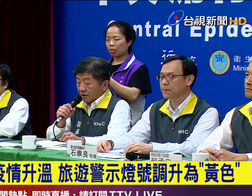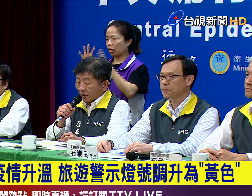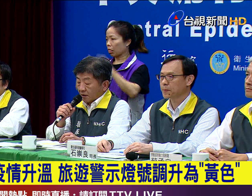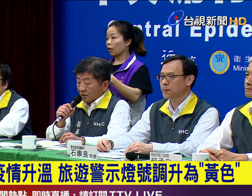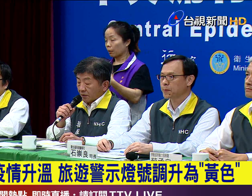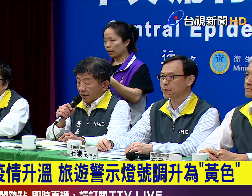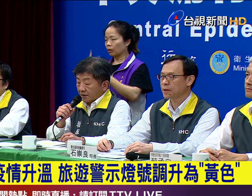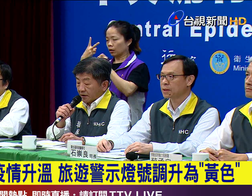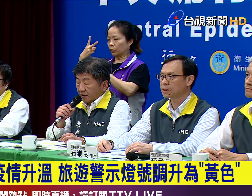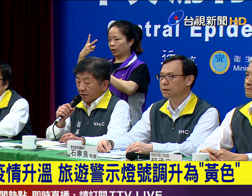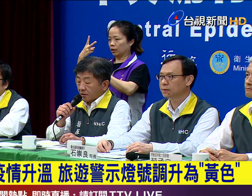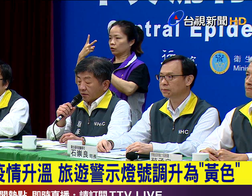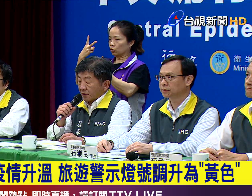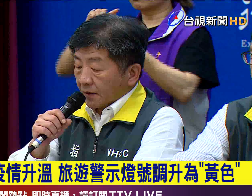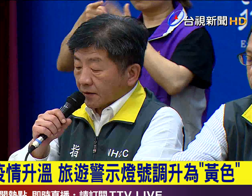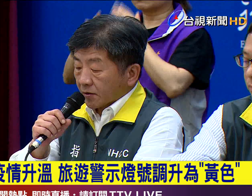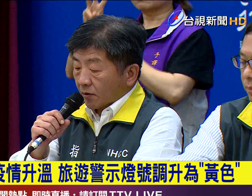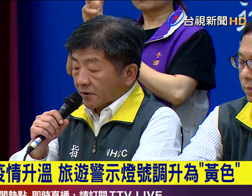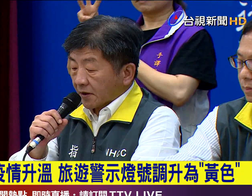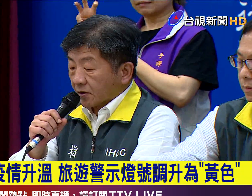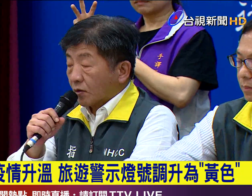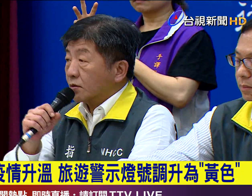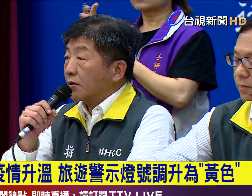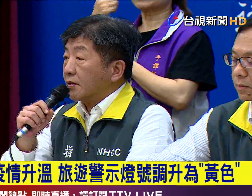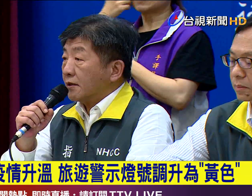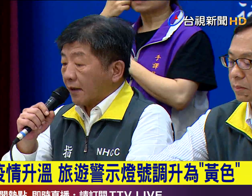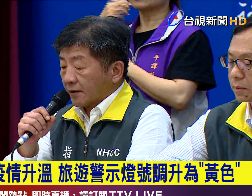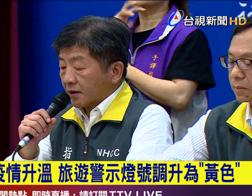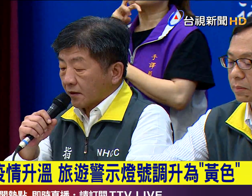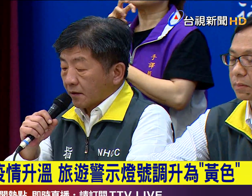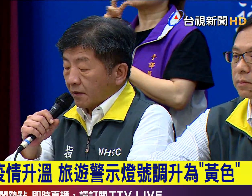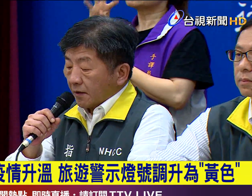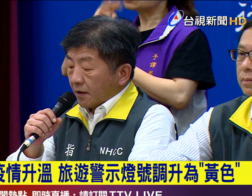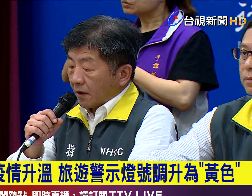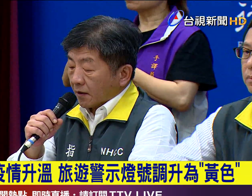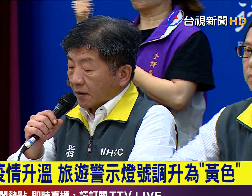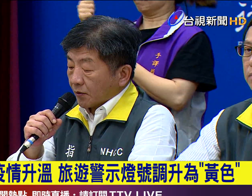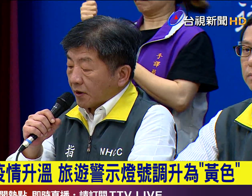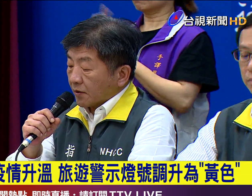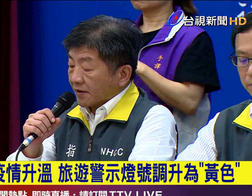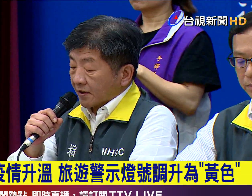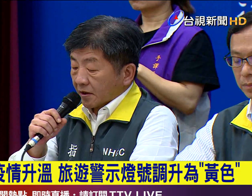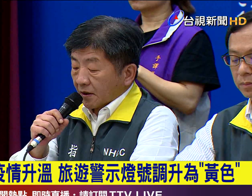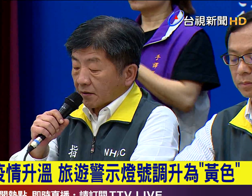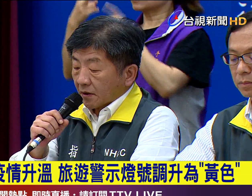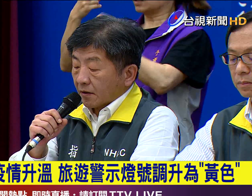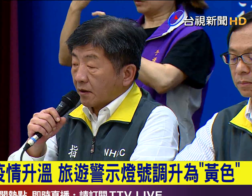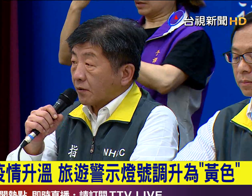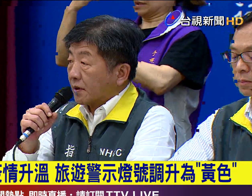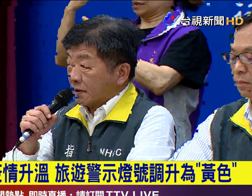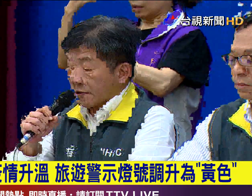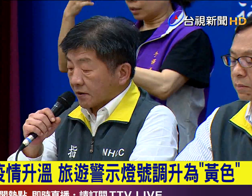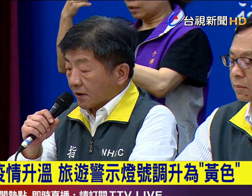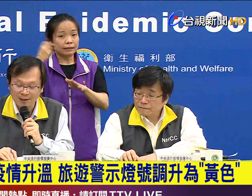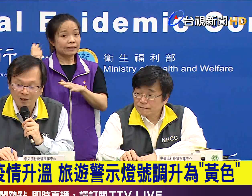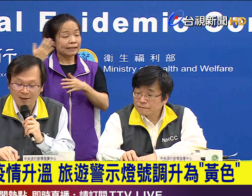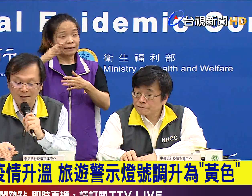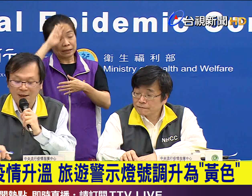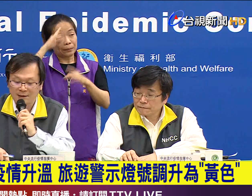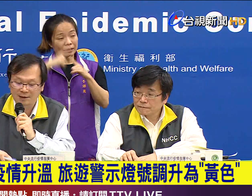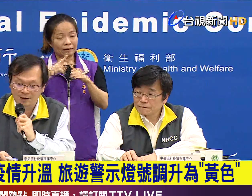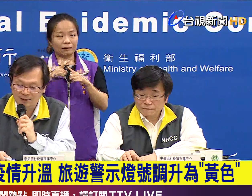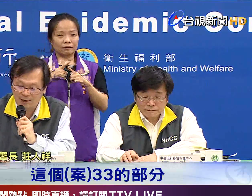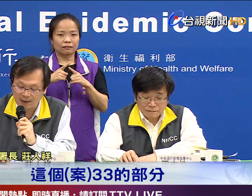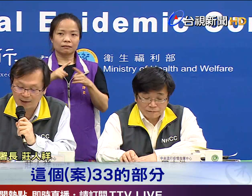中央流行疫情指挥中心根据活动史判断，一例恐怕是境外移入，另一例则可能在国内感染。 这